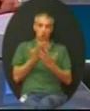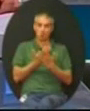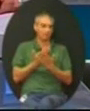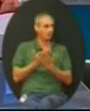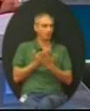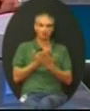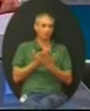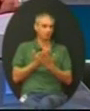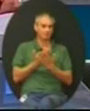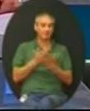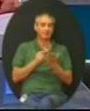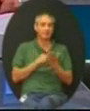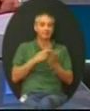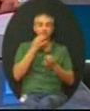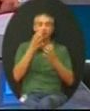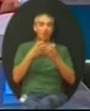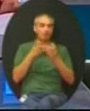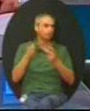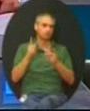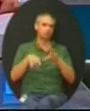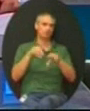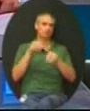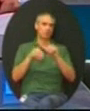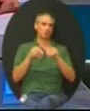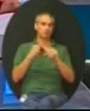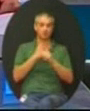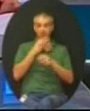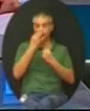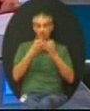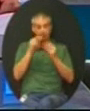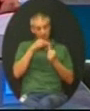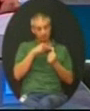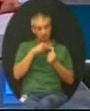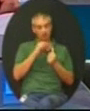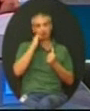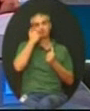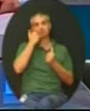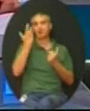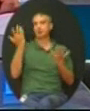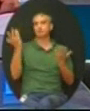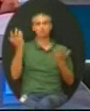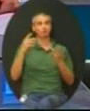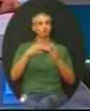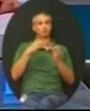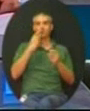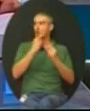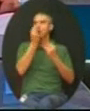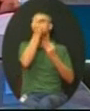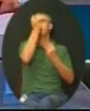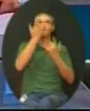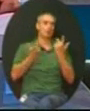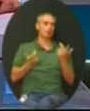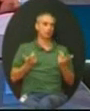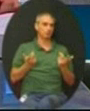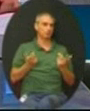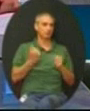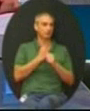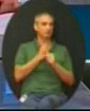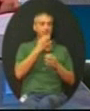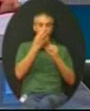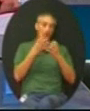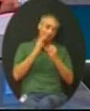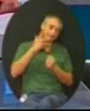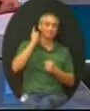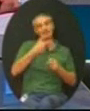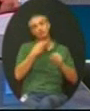הזאת היא לא מקרית, מכיוון שמשאל עם האמיתי הוא בבחירות. עכשיו, תתחיל לעשות משאל עם על הדבר הזה, אתה מחר בוקר יכול ללכת לשתת תשובה, אז על כל דבר עושה משאל עם. ותעשה משאל עם על משאל